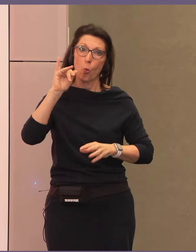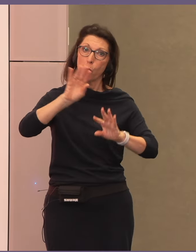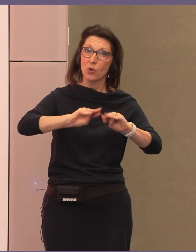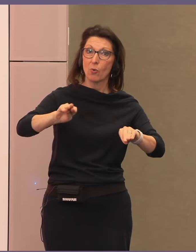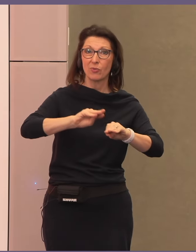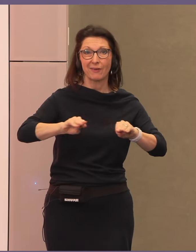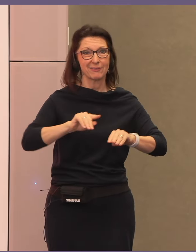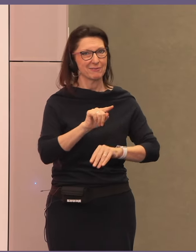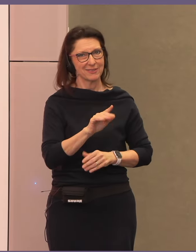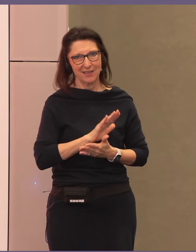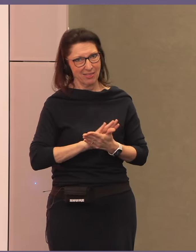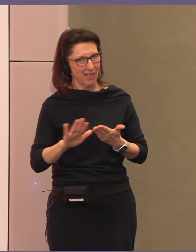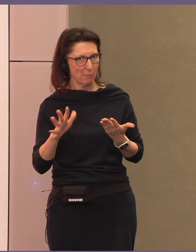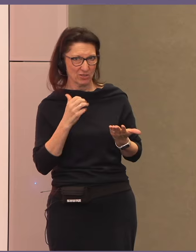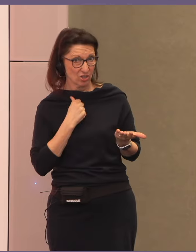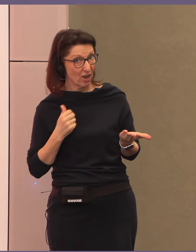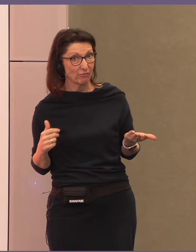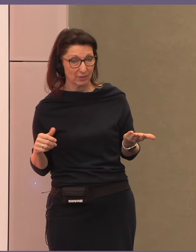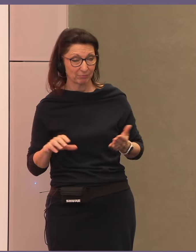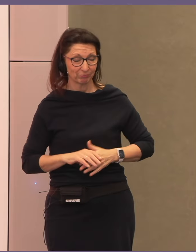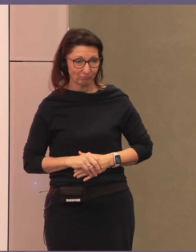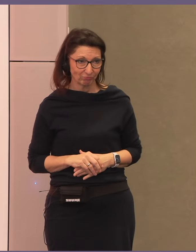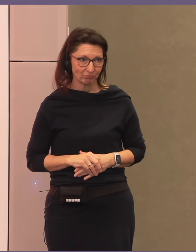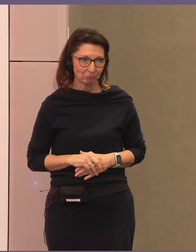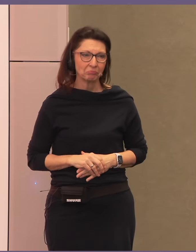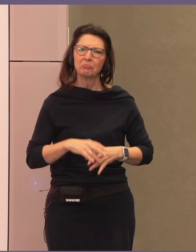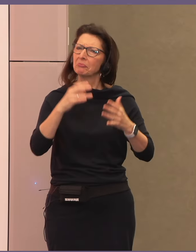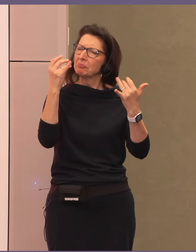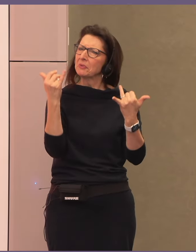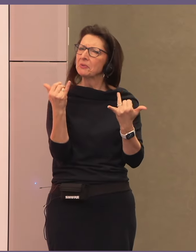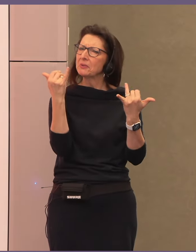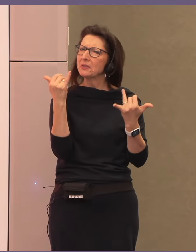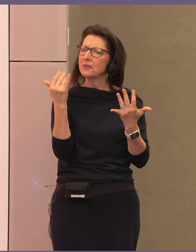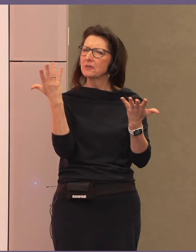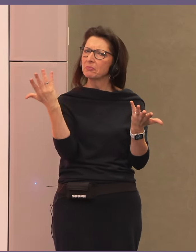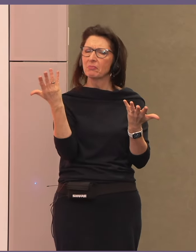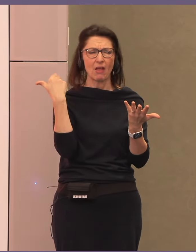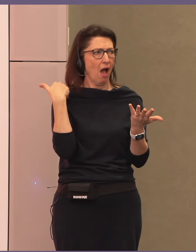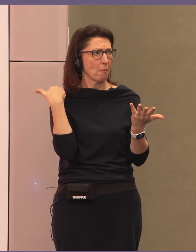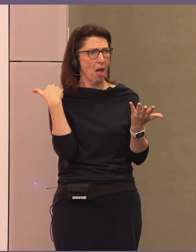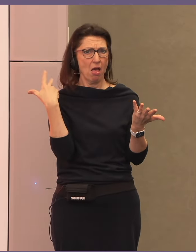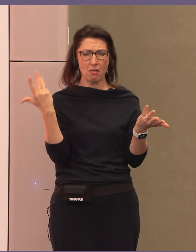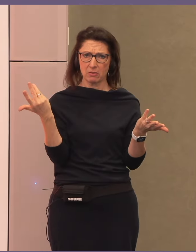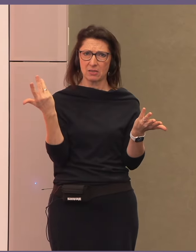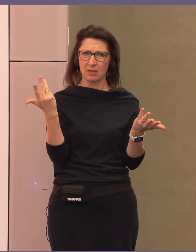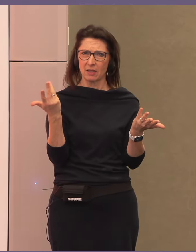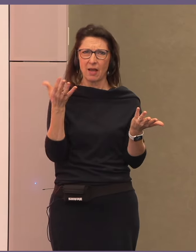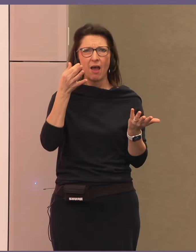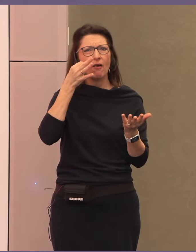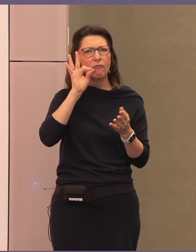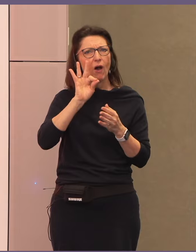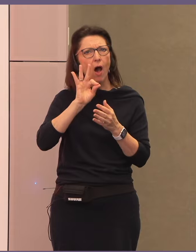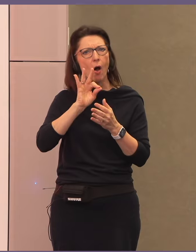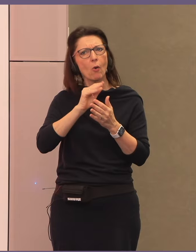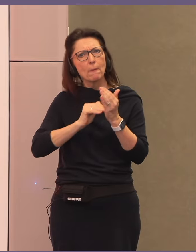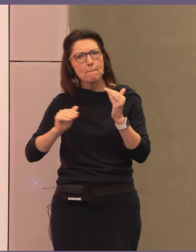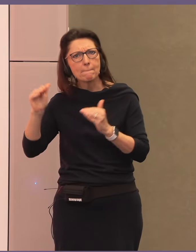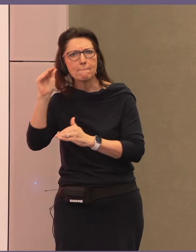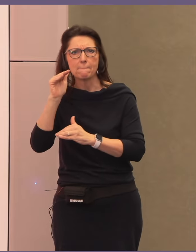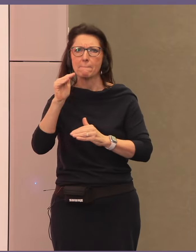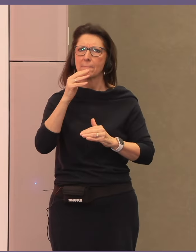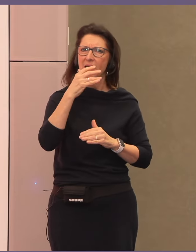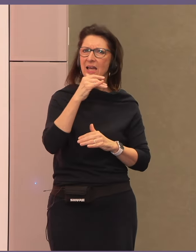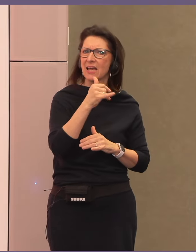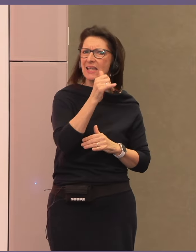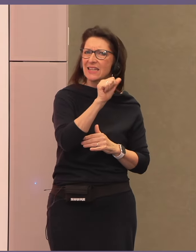nachgekommen zu sein. Und jetzt noch eine Frage, wie sah es damals mit den Frauen aus, die einen Karriereschritt weiter waren als Maria oder